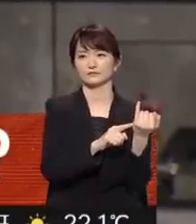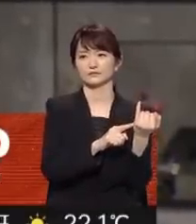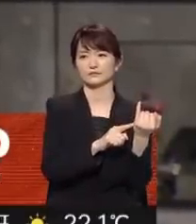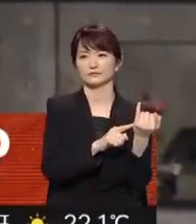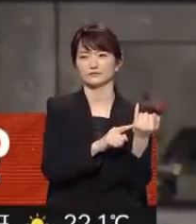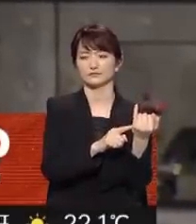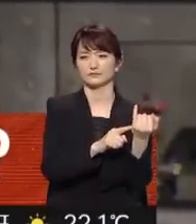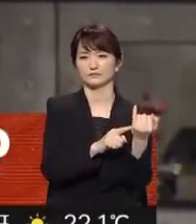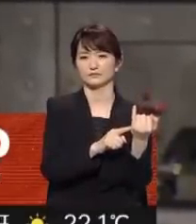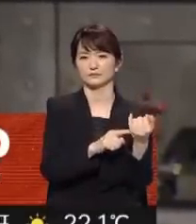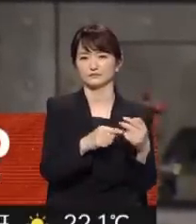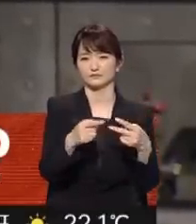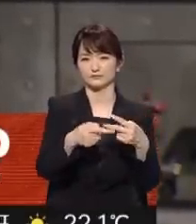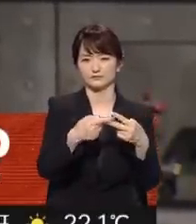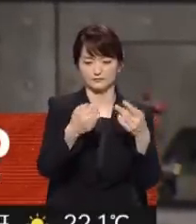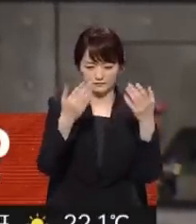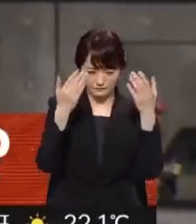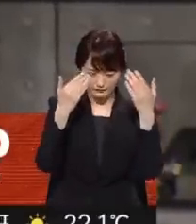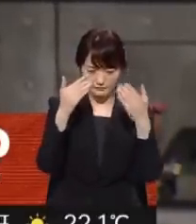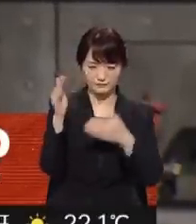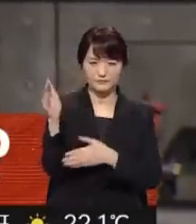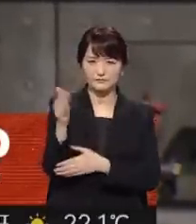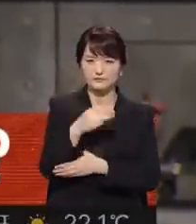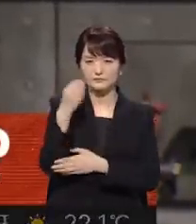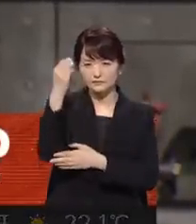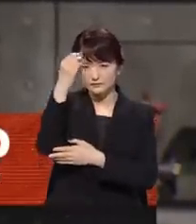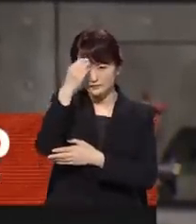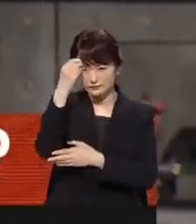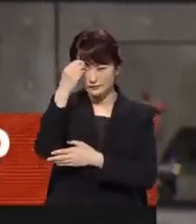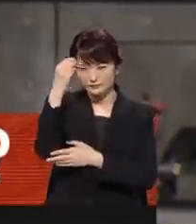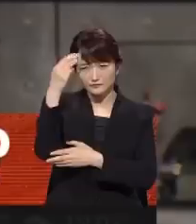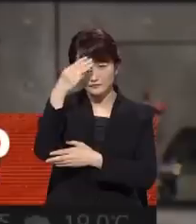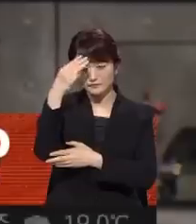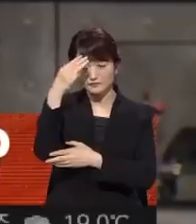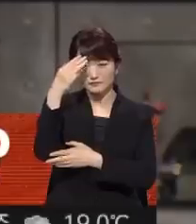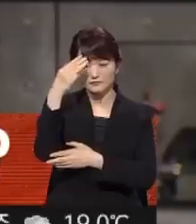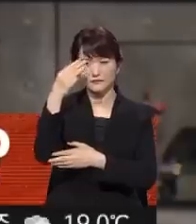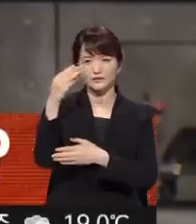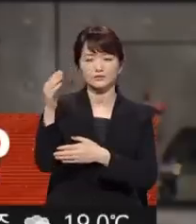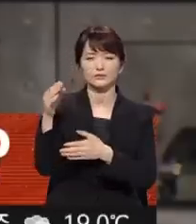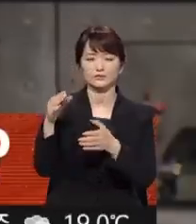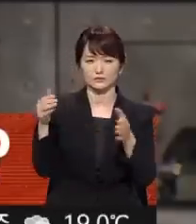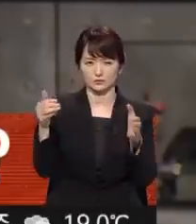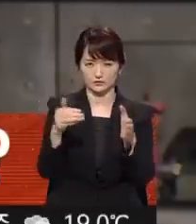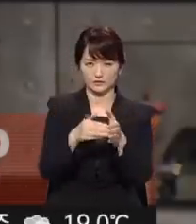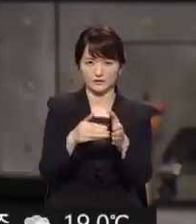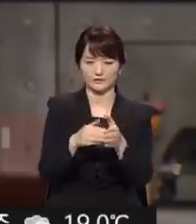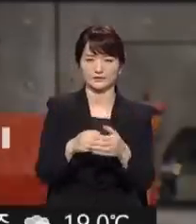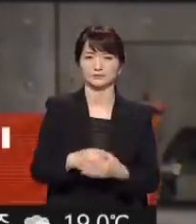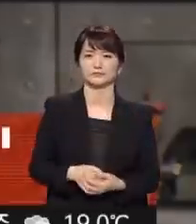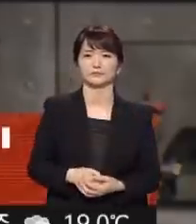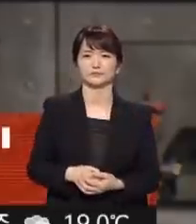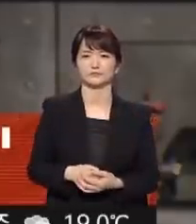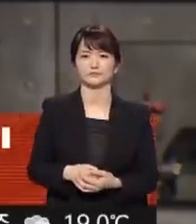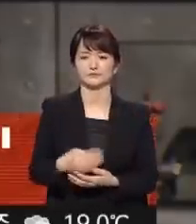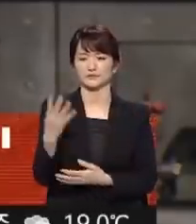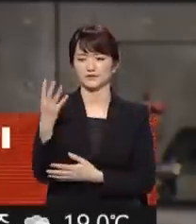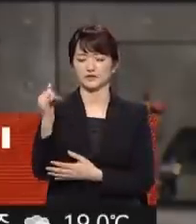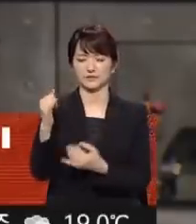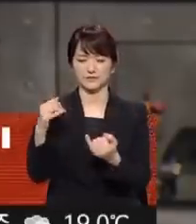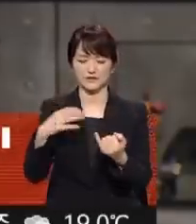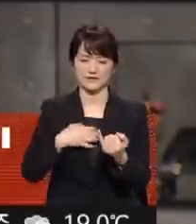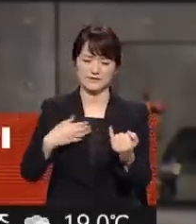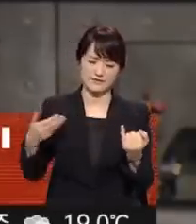초등학교 때부터 고등학교 때까지 12년 동안 그 학폭을 당했는데요. 일진 4명으로부터 계속적으로 괴롭힘을 당했다고 하는데